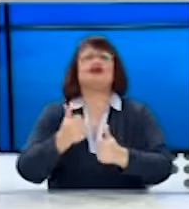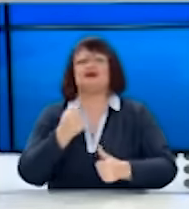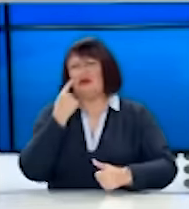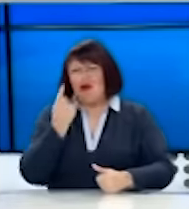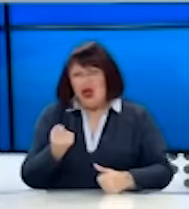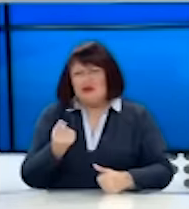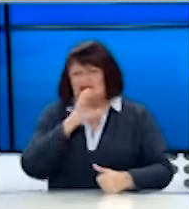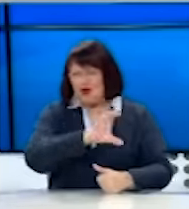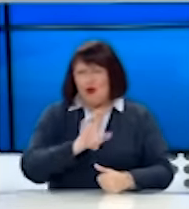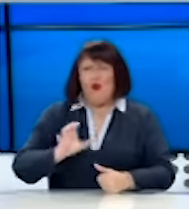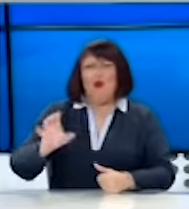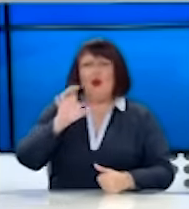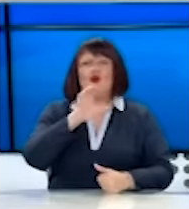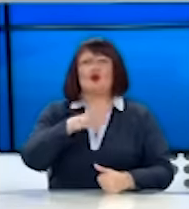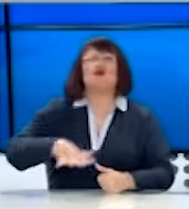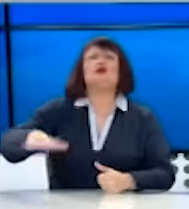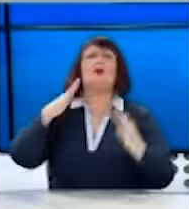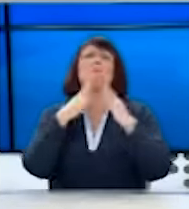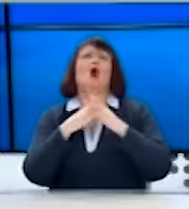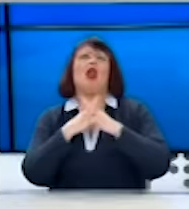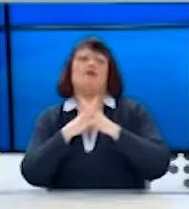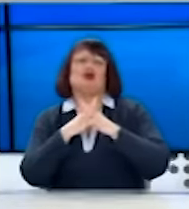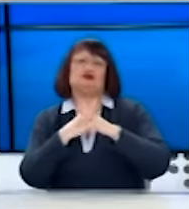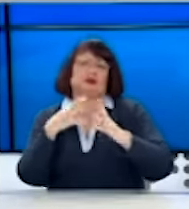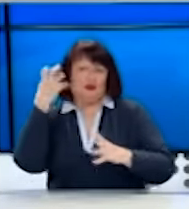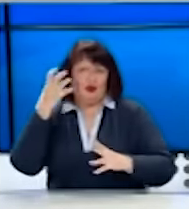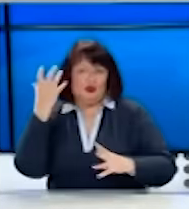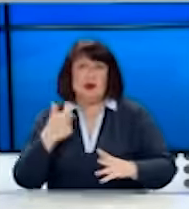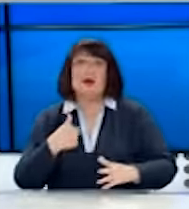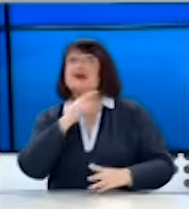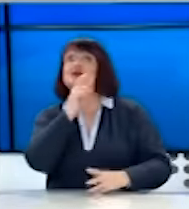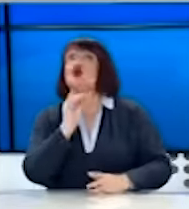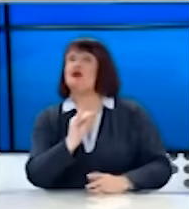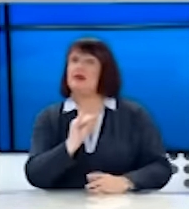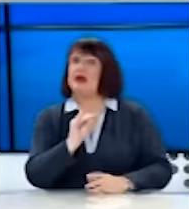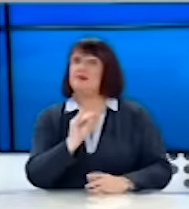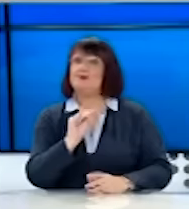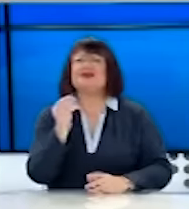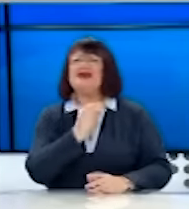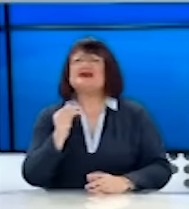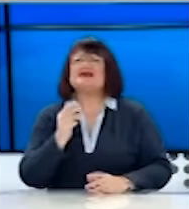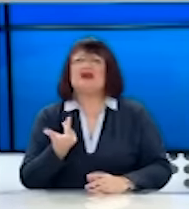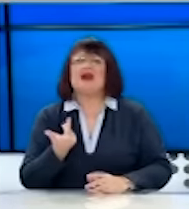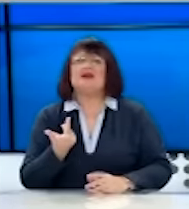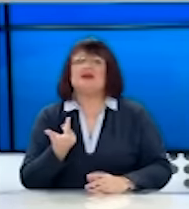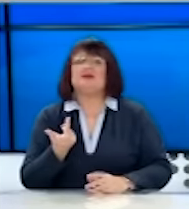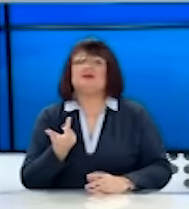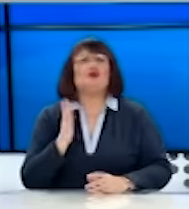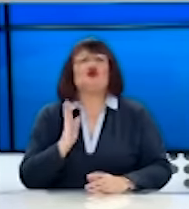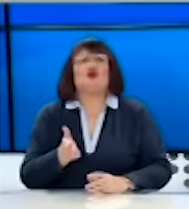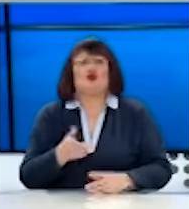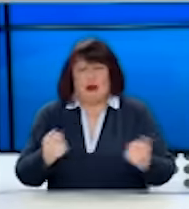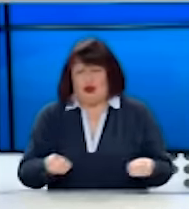στα διάφορα μέτωπα του πολέμου. Και εμείς θέτουμε το ερώτημα, τι σημαίνει αυτό και πώς θα μπορούσε